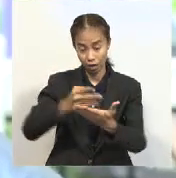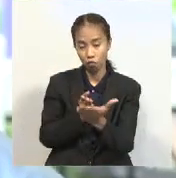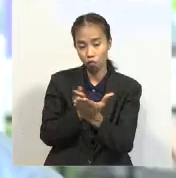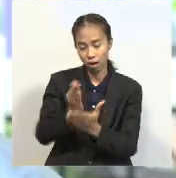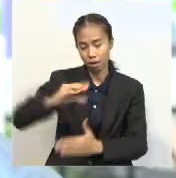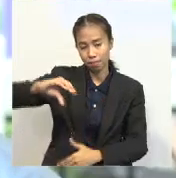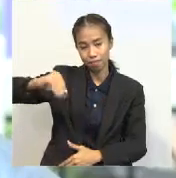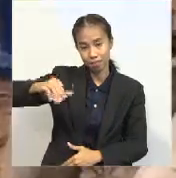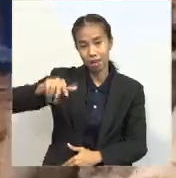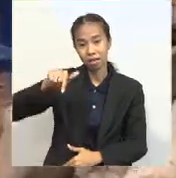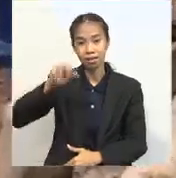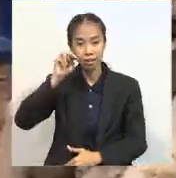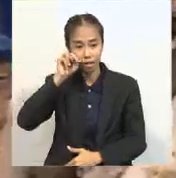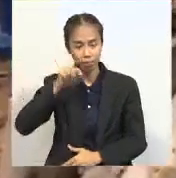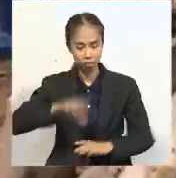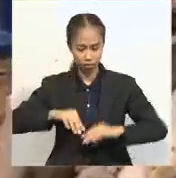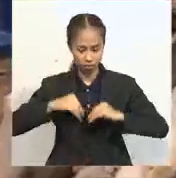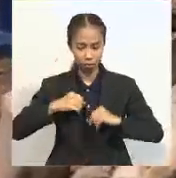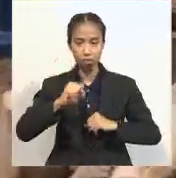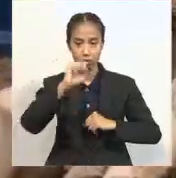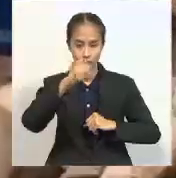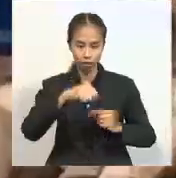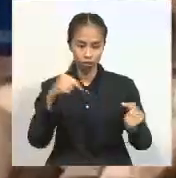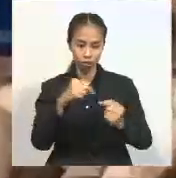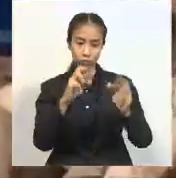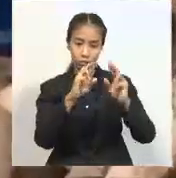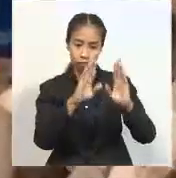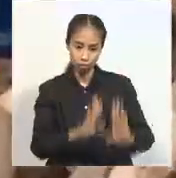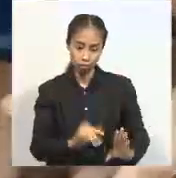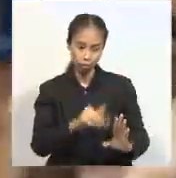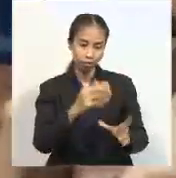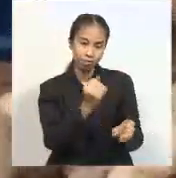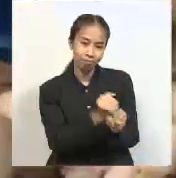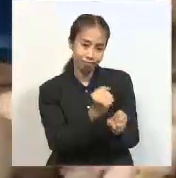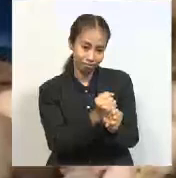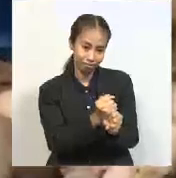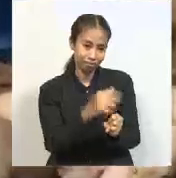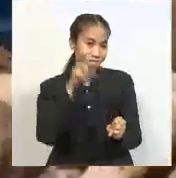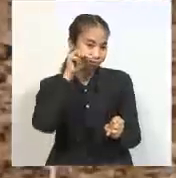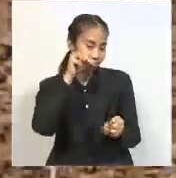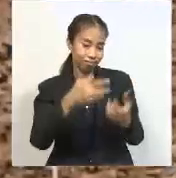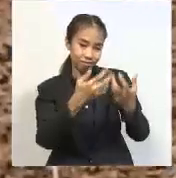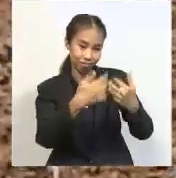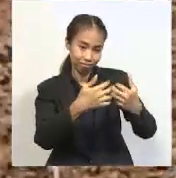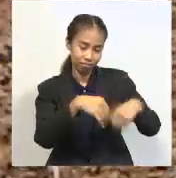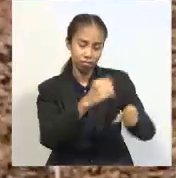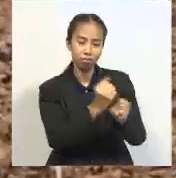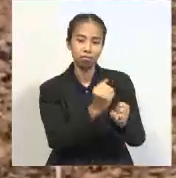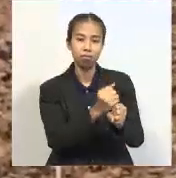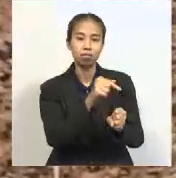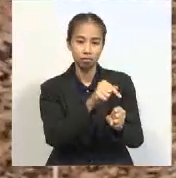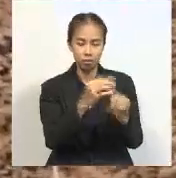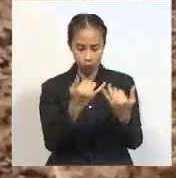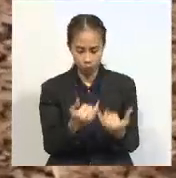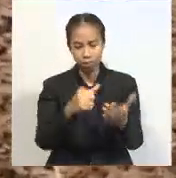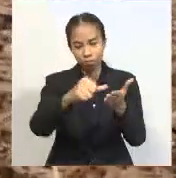าส่วนภูมิภาคเขต6ยอมรับว่าเกิดจากระบบการผลิตน้ำของโรงผลิตเองซึ่งขณะนี้อยู่ระหว่